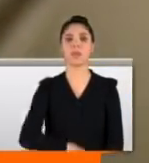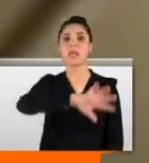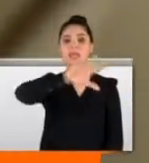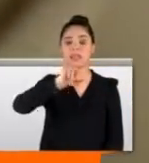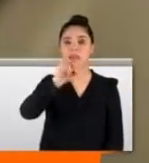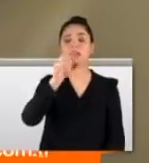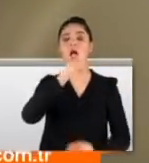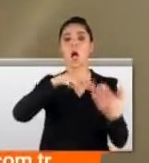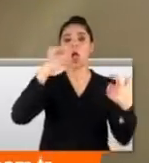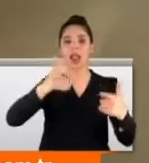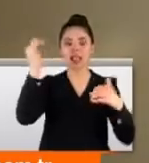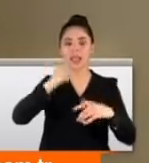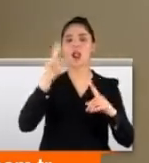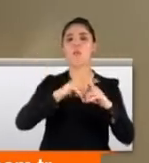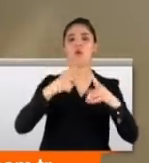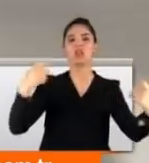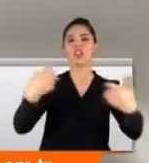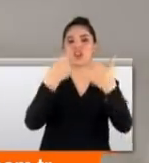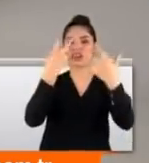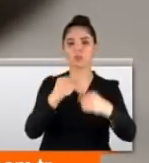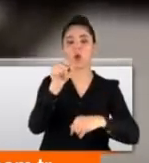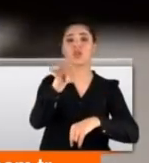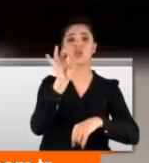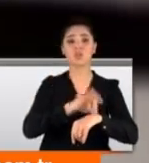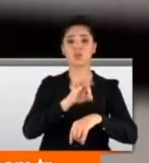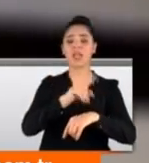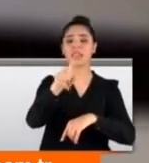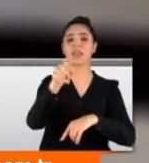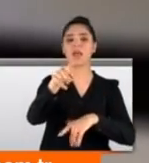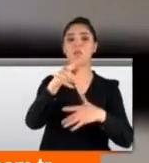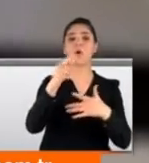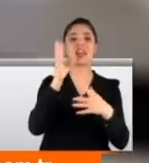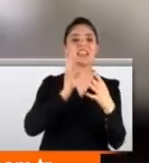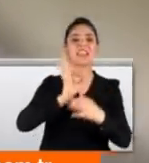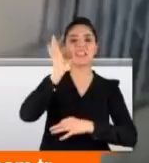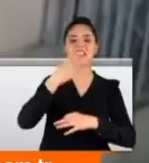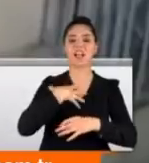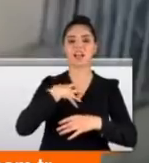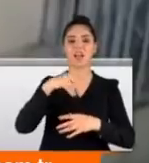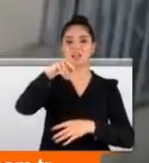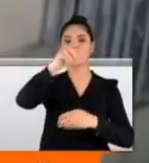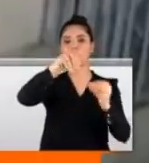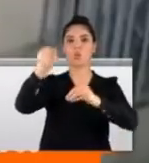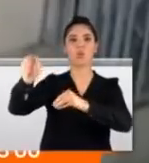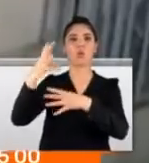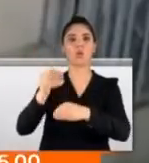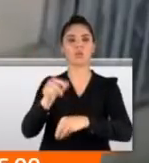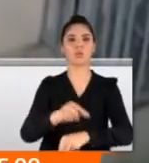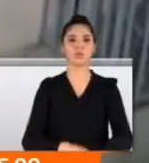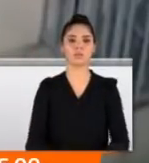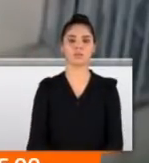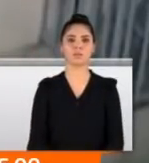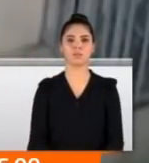Soyguncular olay yerine gelen polisle çatıştı. Bu sırada ise kalkan olarak sokaktaki insanları kullandı.